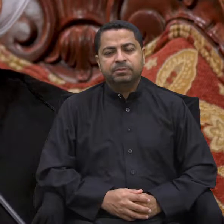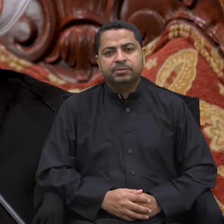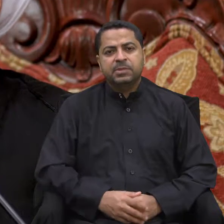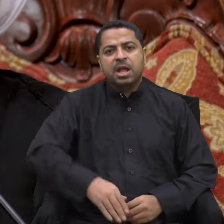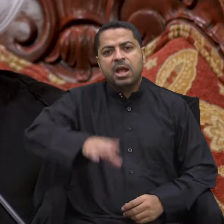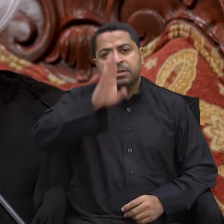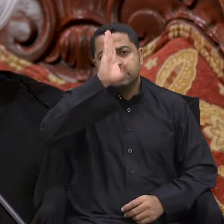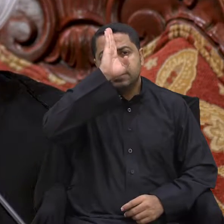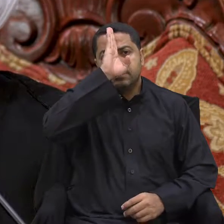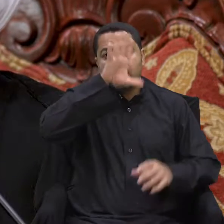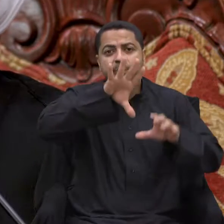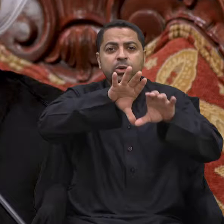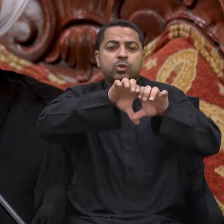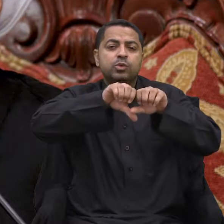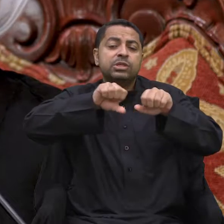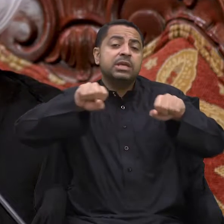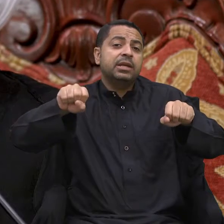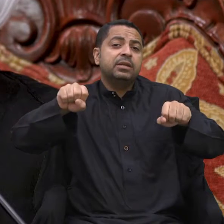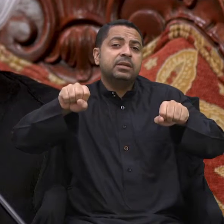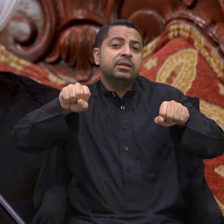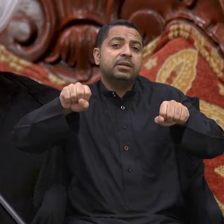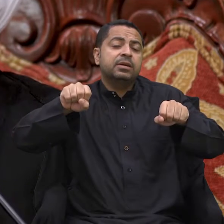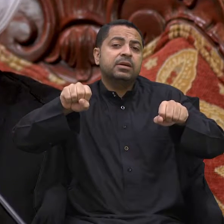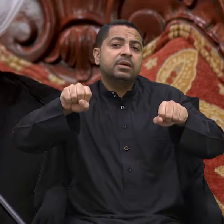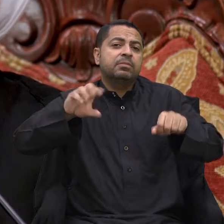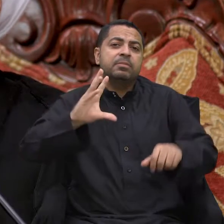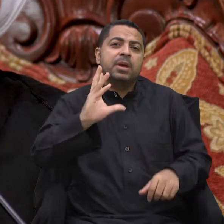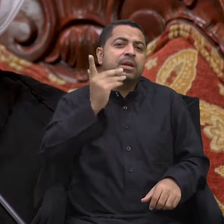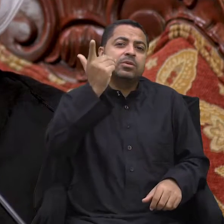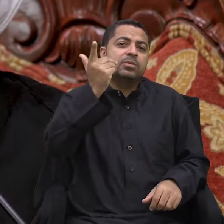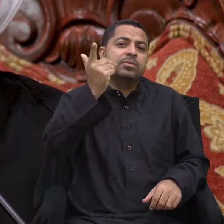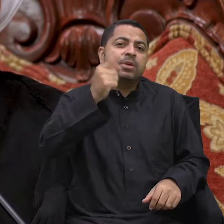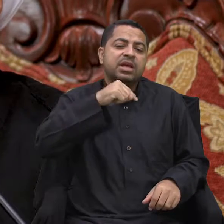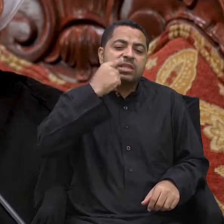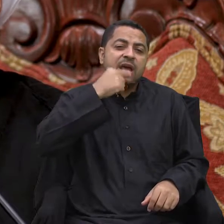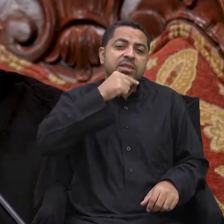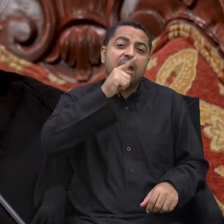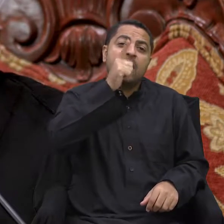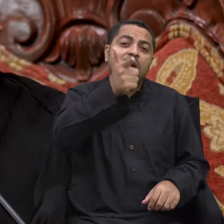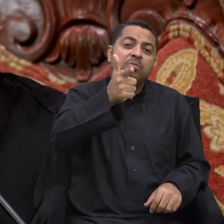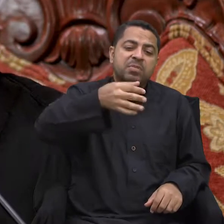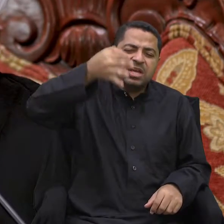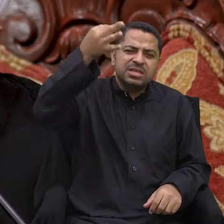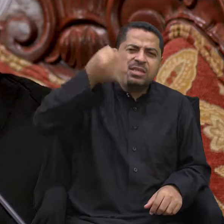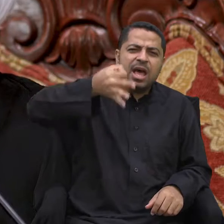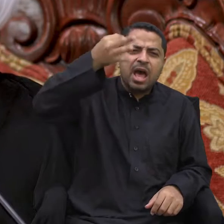الإمام الحسين عليه السلام هو أبلغ الواعظين